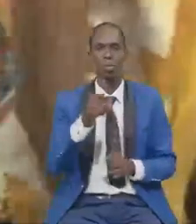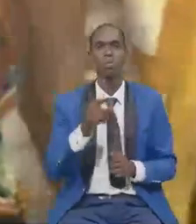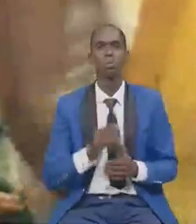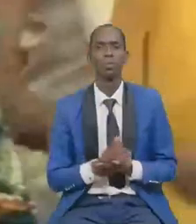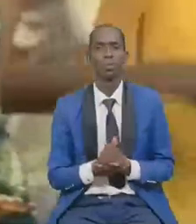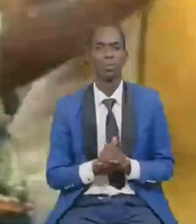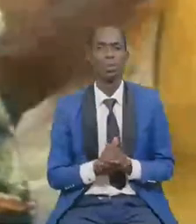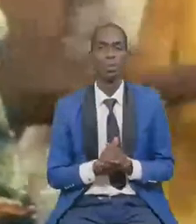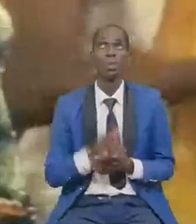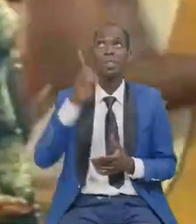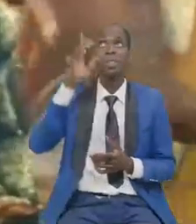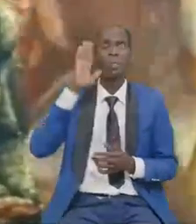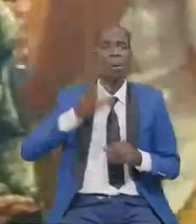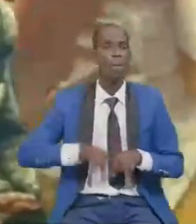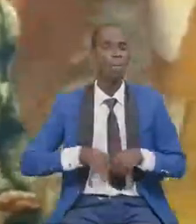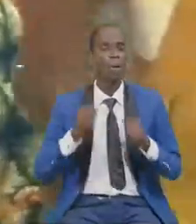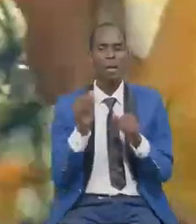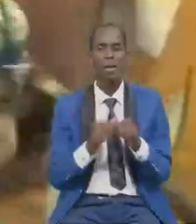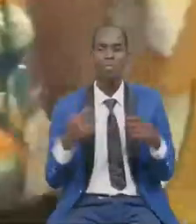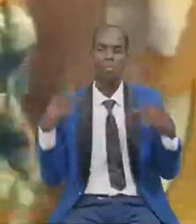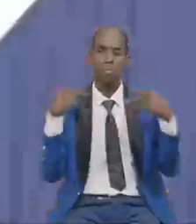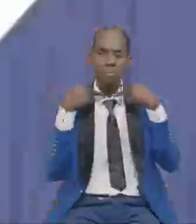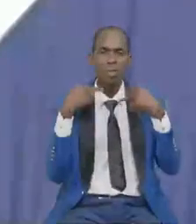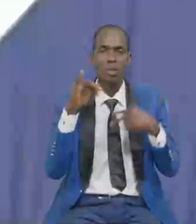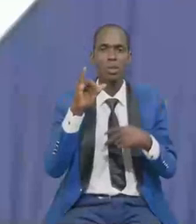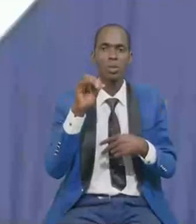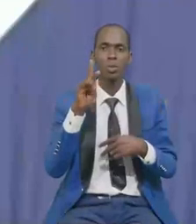Il va briser les jougs de ta vie.